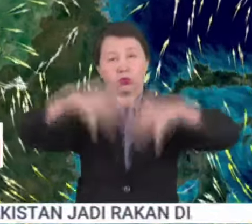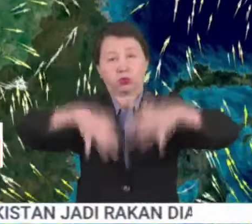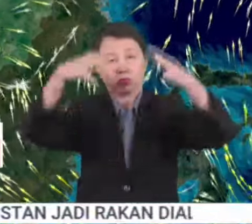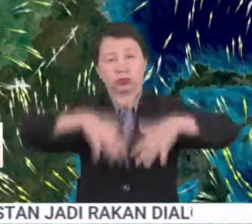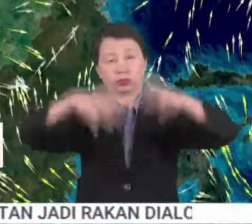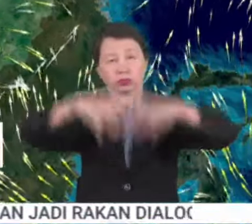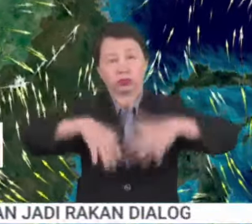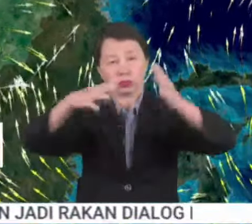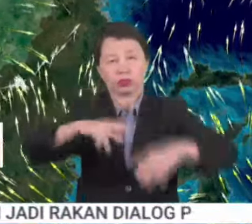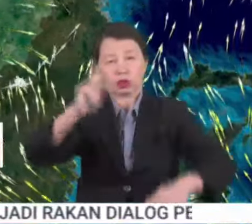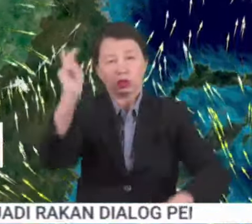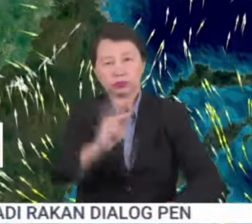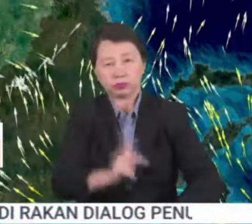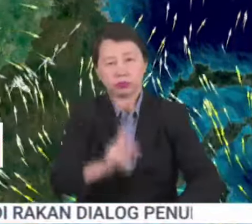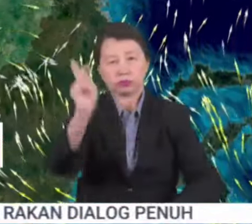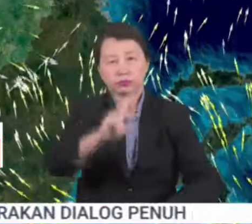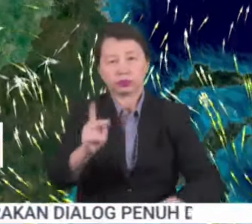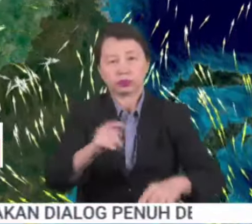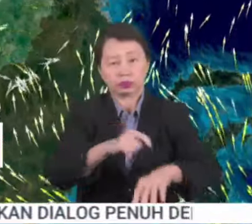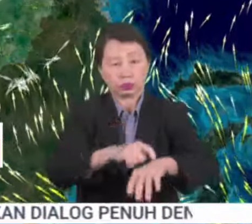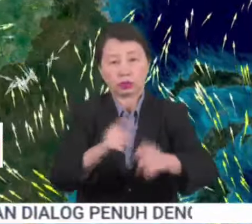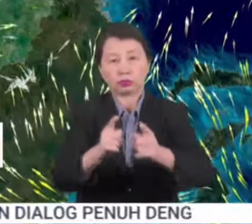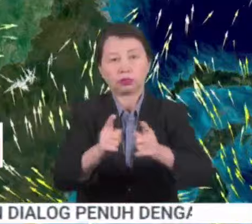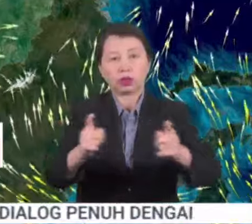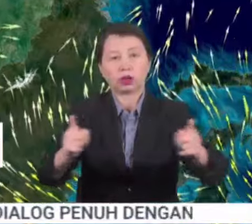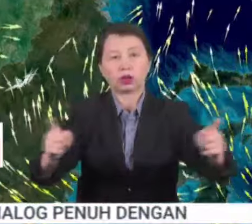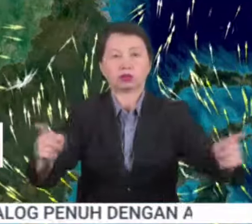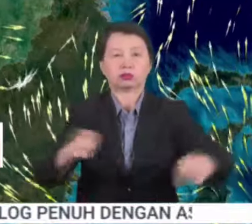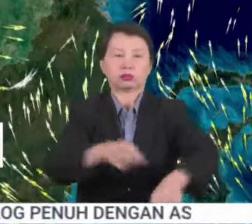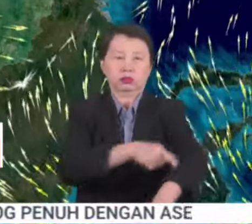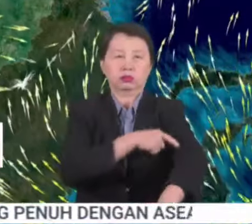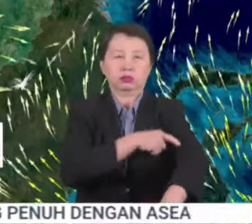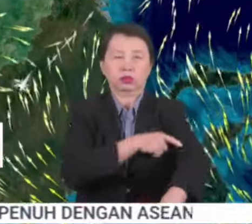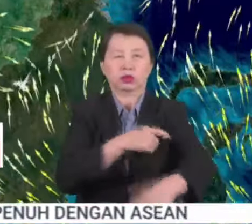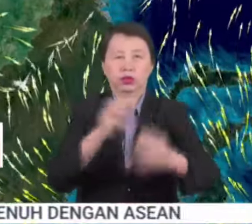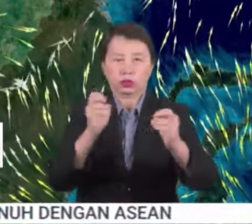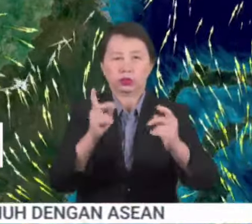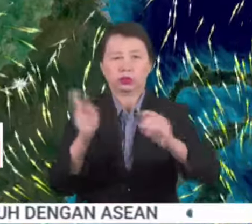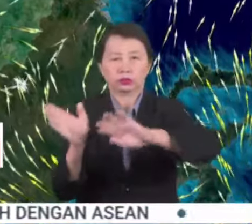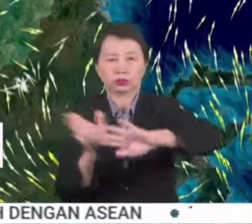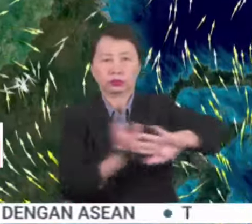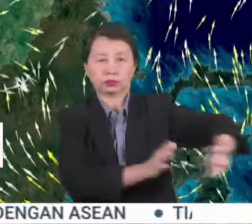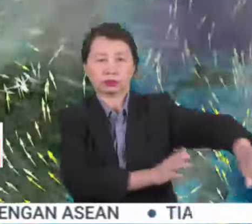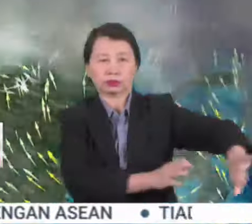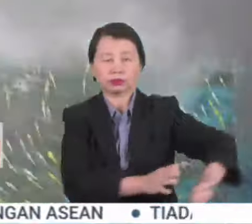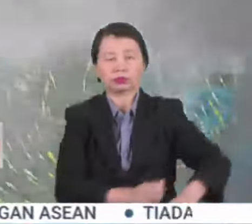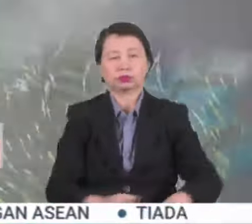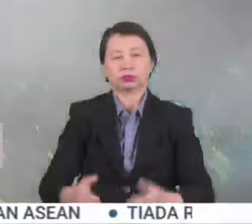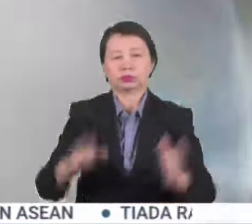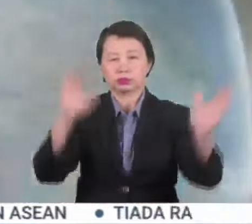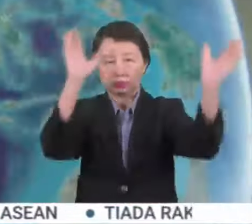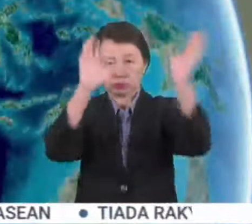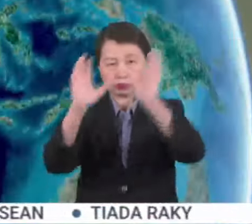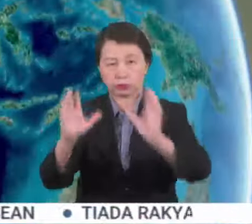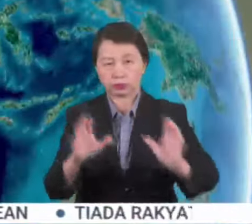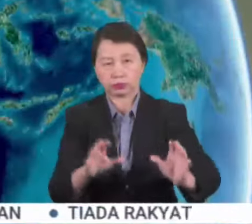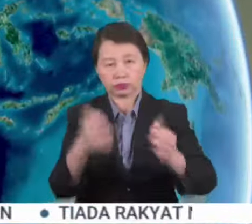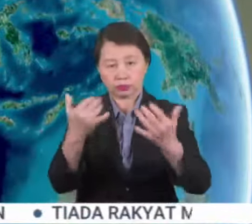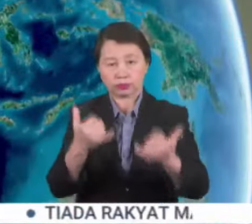lebat berserta ribut petir dalam tempoh masa yang agak panjang. Baiklah, seterusnya kita beralih kepada paparan cuaca